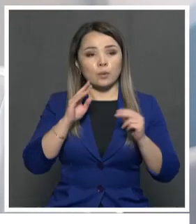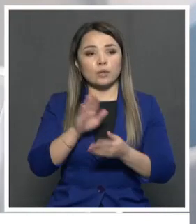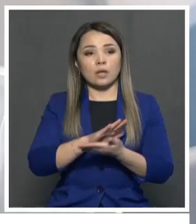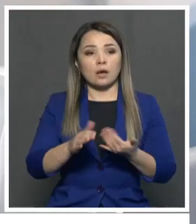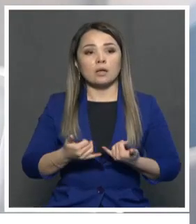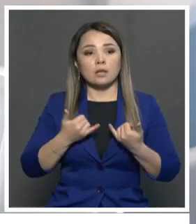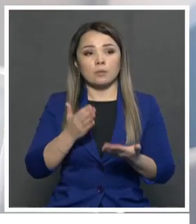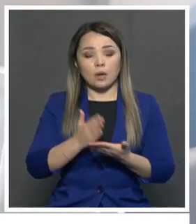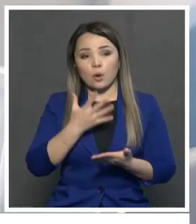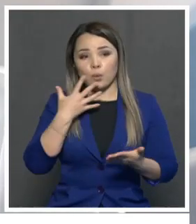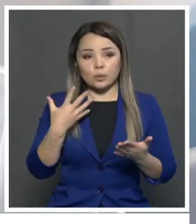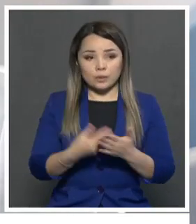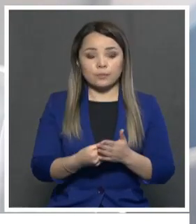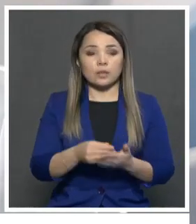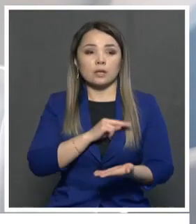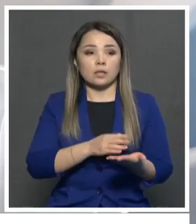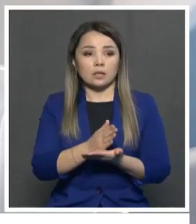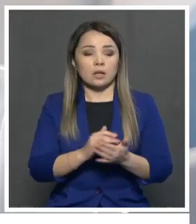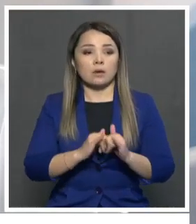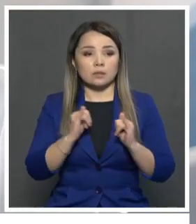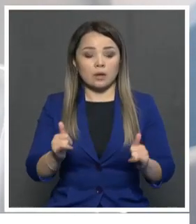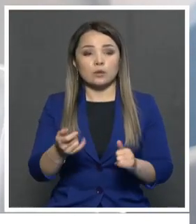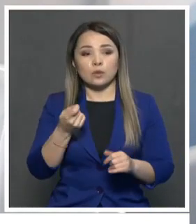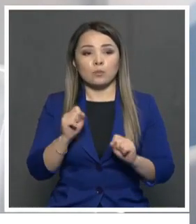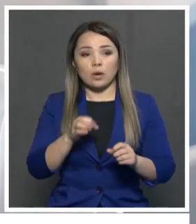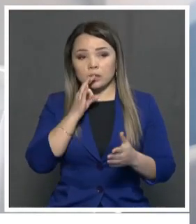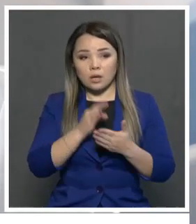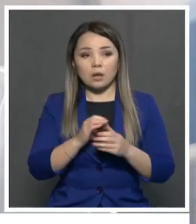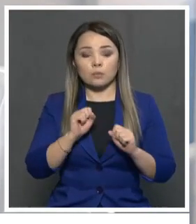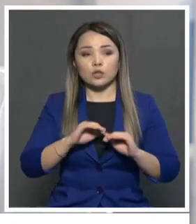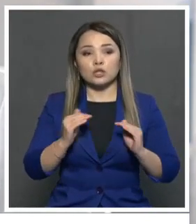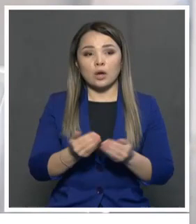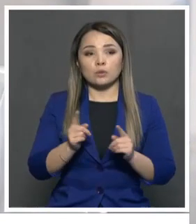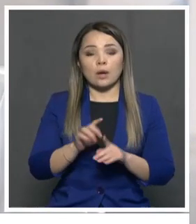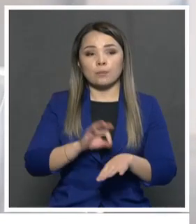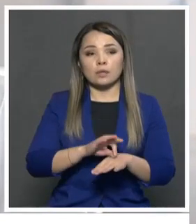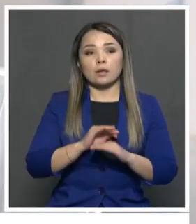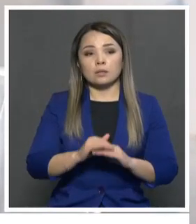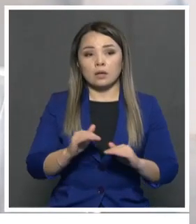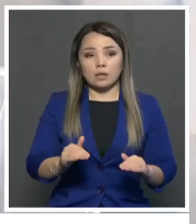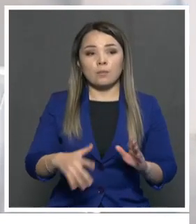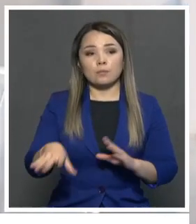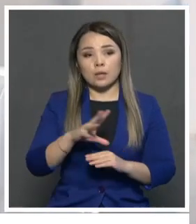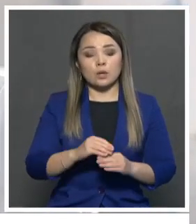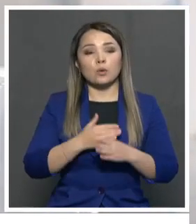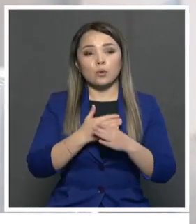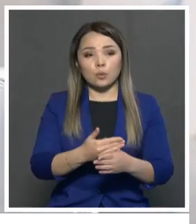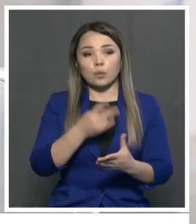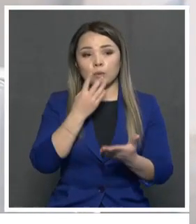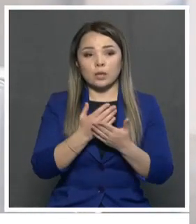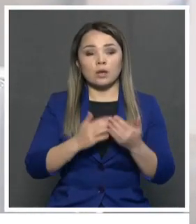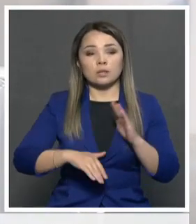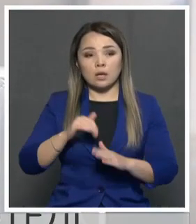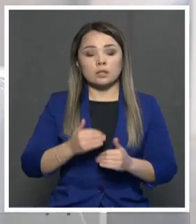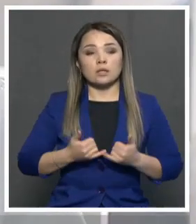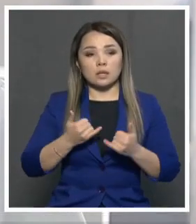ақтау, өзіміздің қызметіміз арқылы сәл де болсын мүмкіндігі шектеулі науқастарға барынша көмегімізді, қол